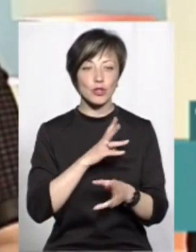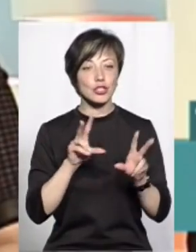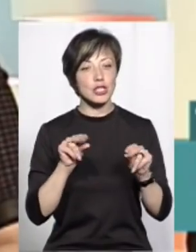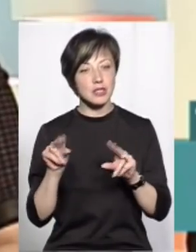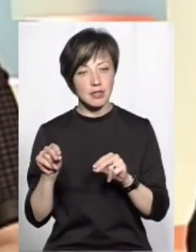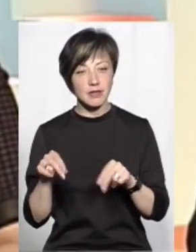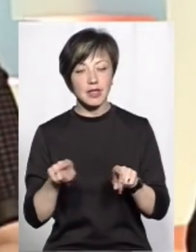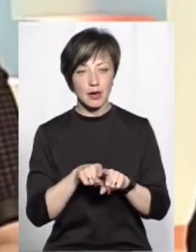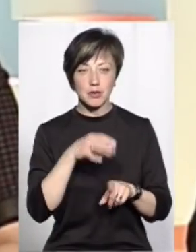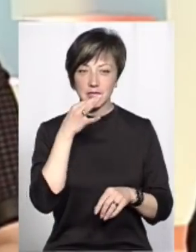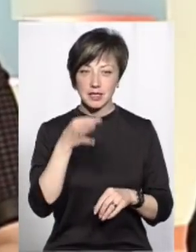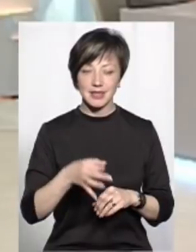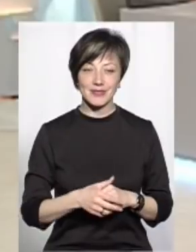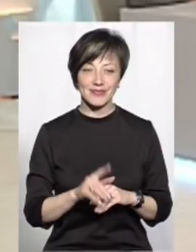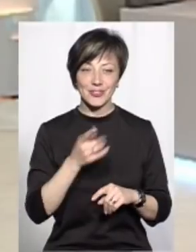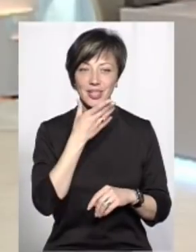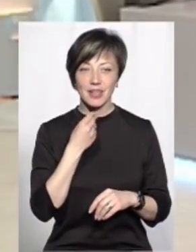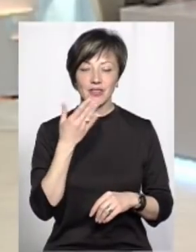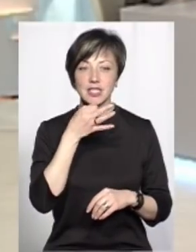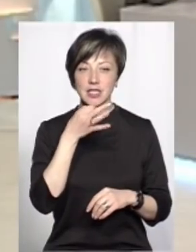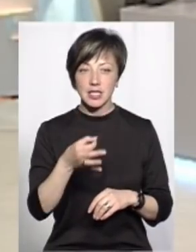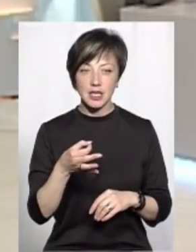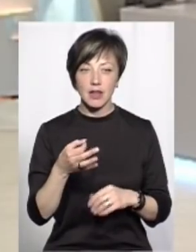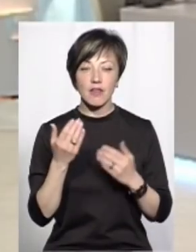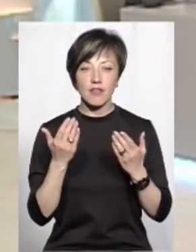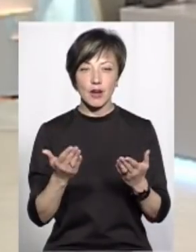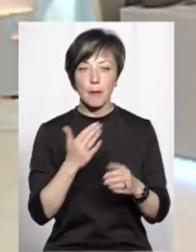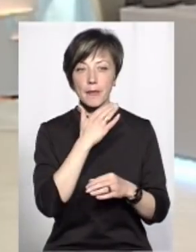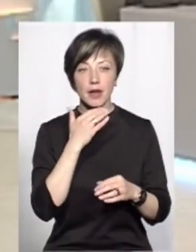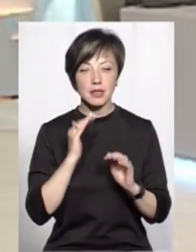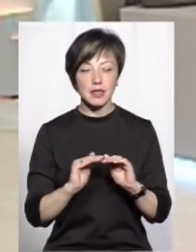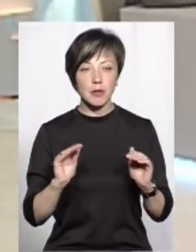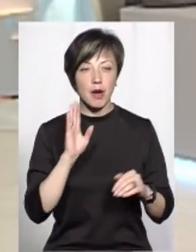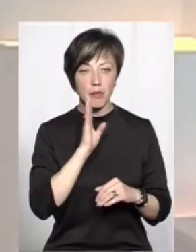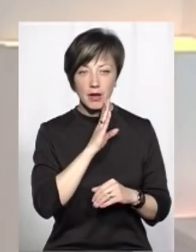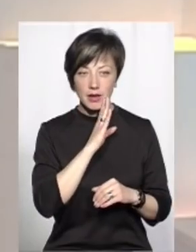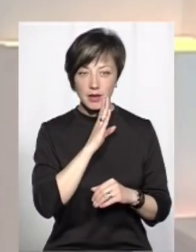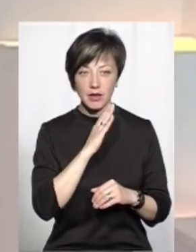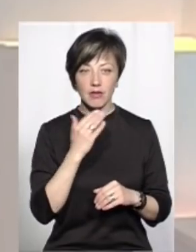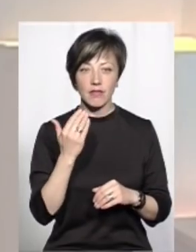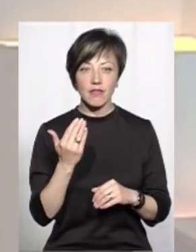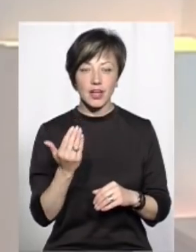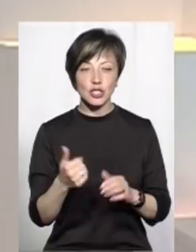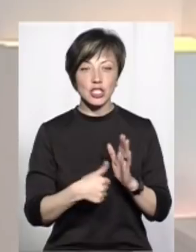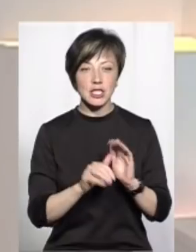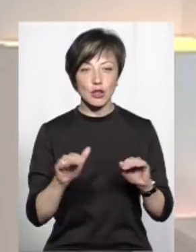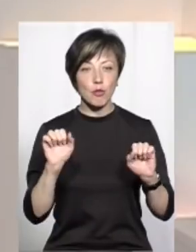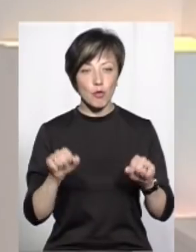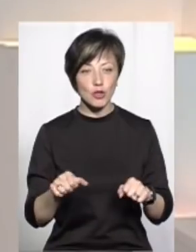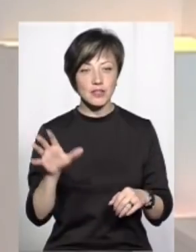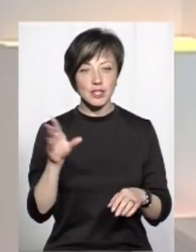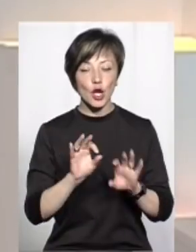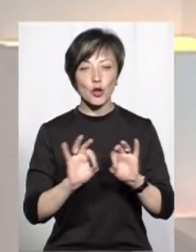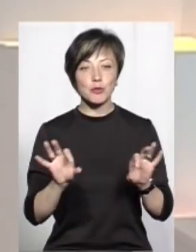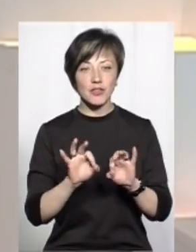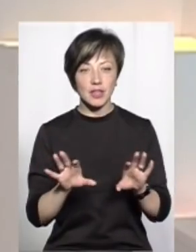щасливою. Отак я сказала. Дуже гарно ви сказали. А от ви багатодітна мама, у вас 6 дітей. От можете всім нам